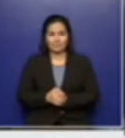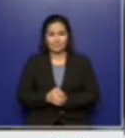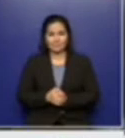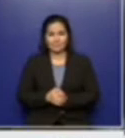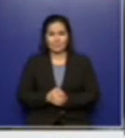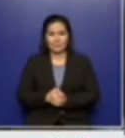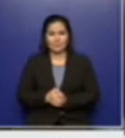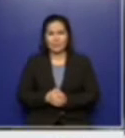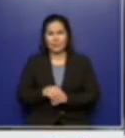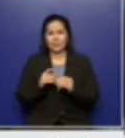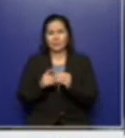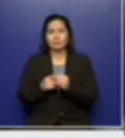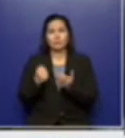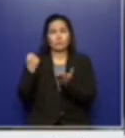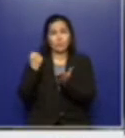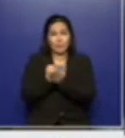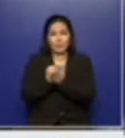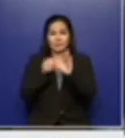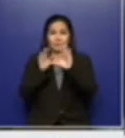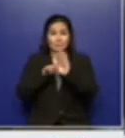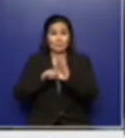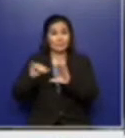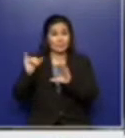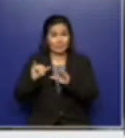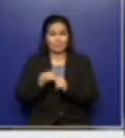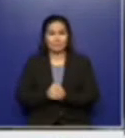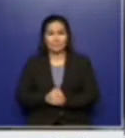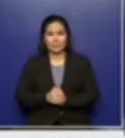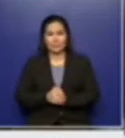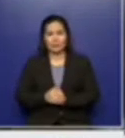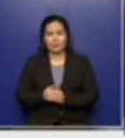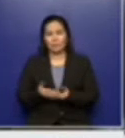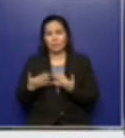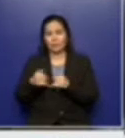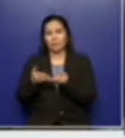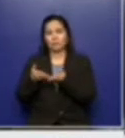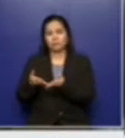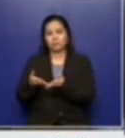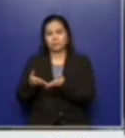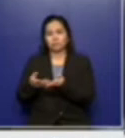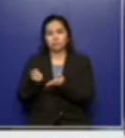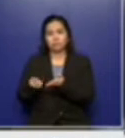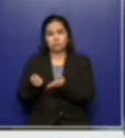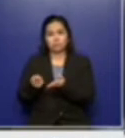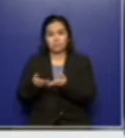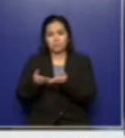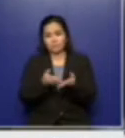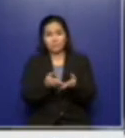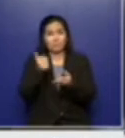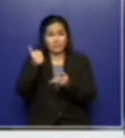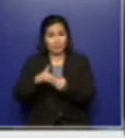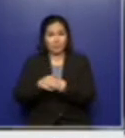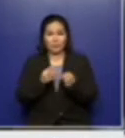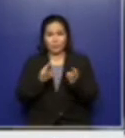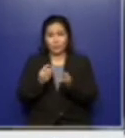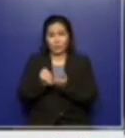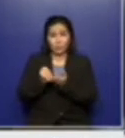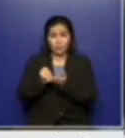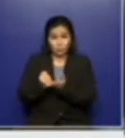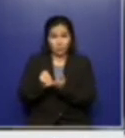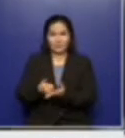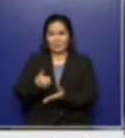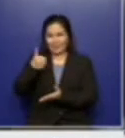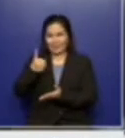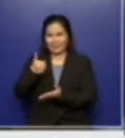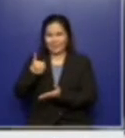ไม่ได้ขึ้นทะเบียนนะครับและถูกจอดอยู่เป็นการเยียวยาบางคันบางลำได้แ